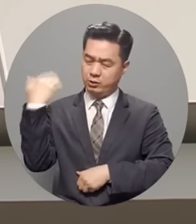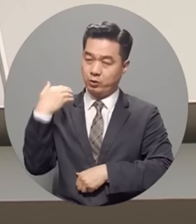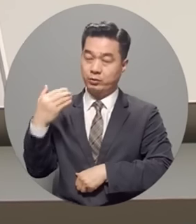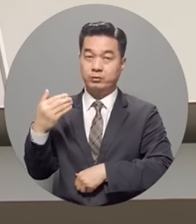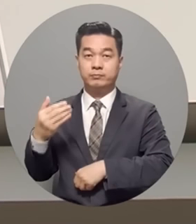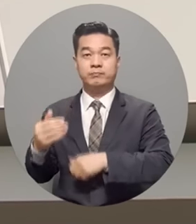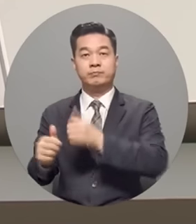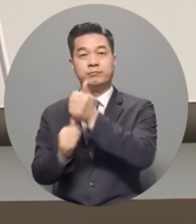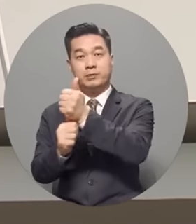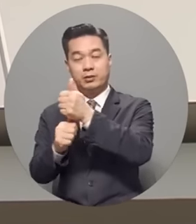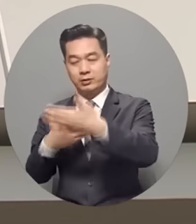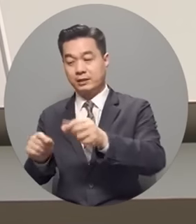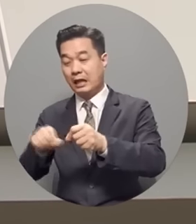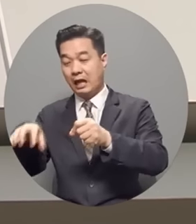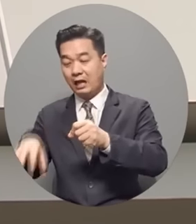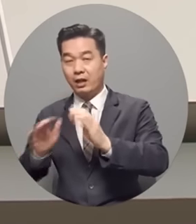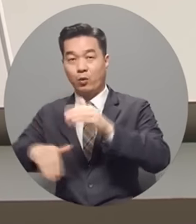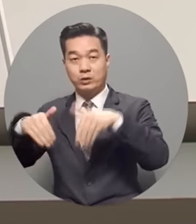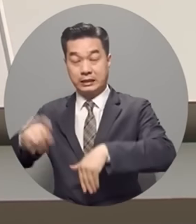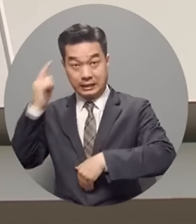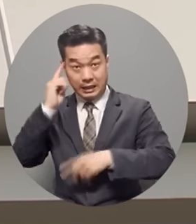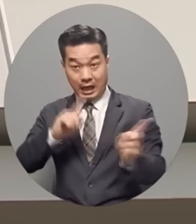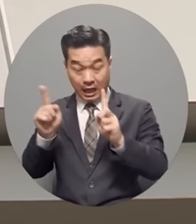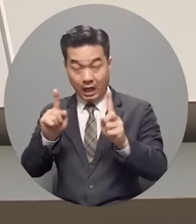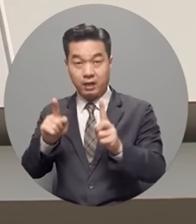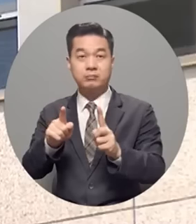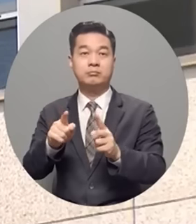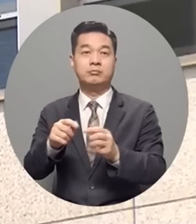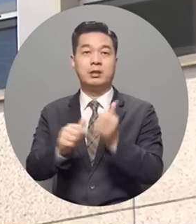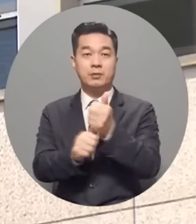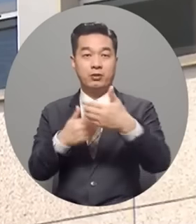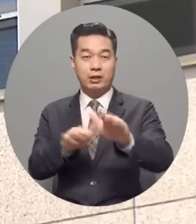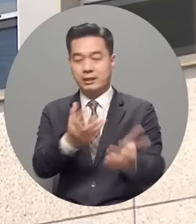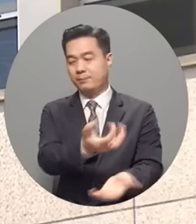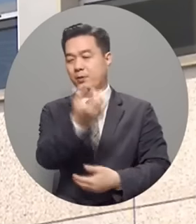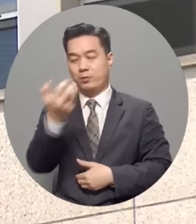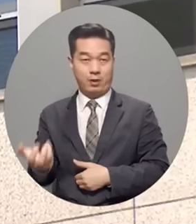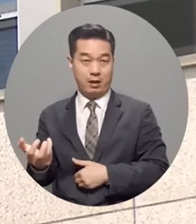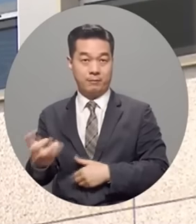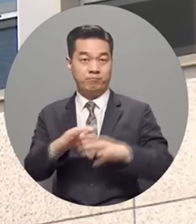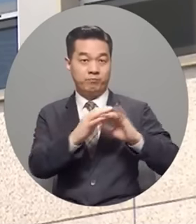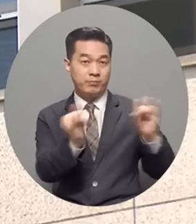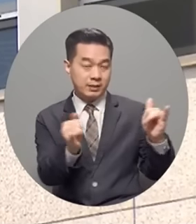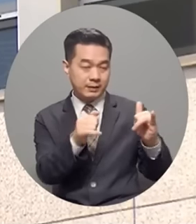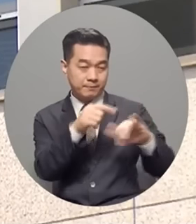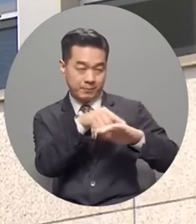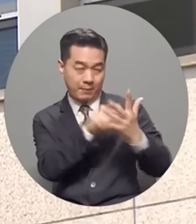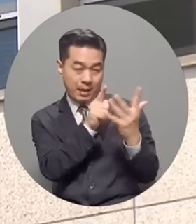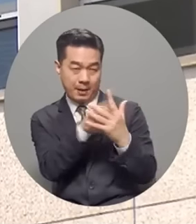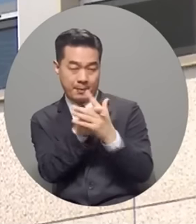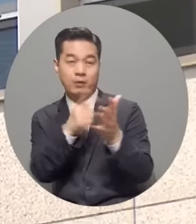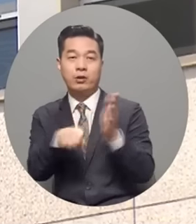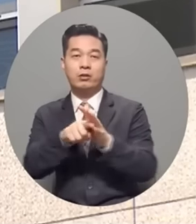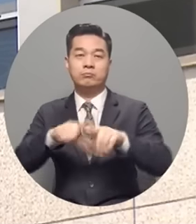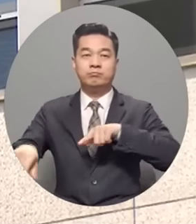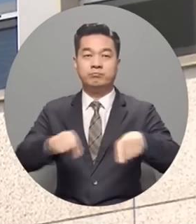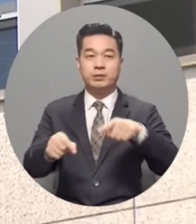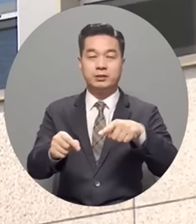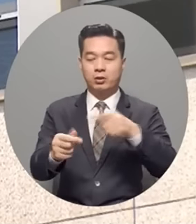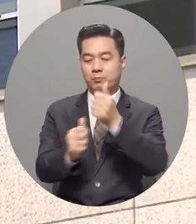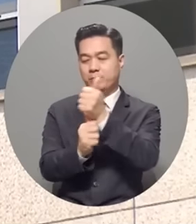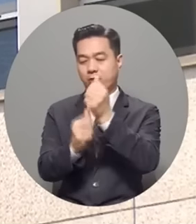있던 공직기관과 법률비서관실을 옮겨오고 민심 동향 파악을 이유로 민정비서관을 새로 두는